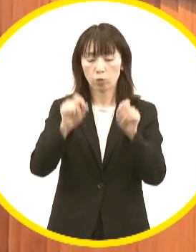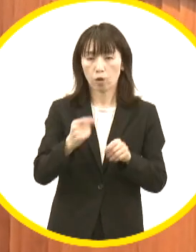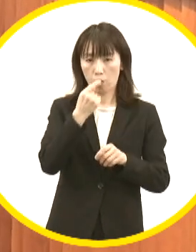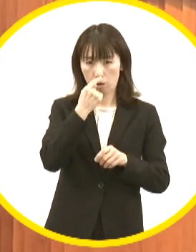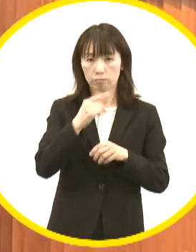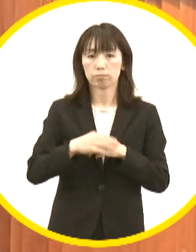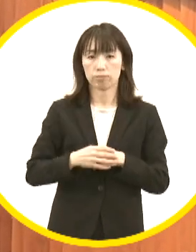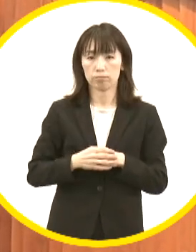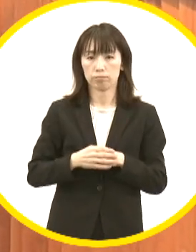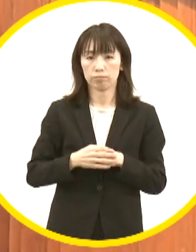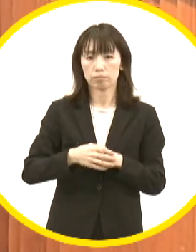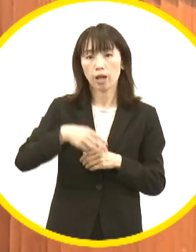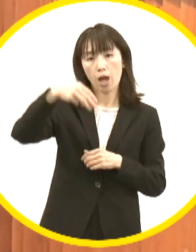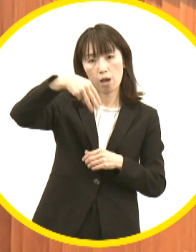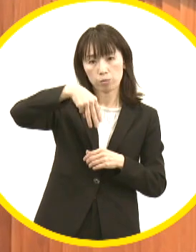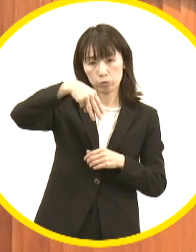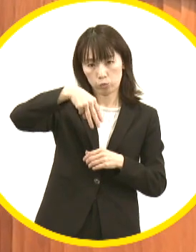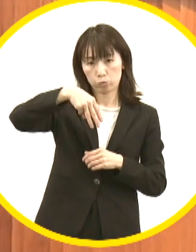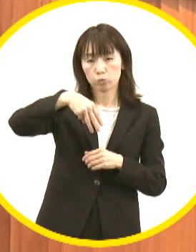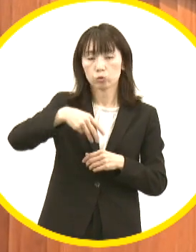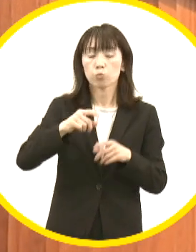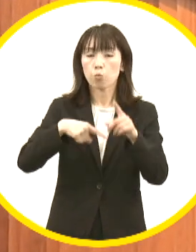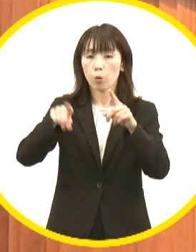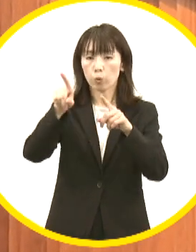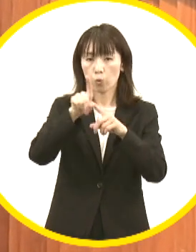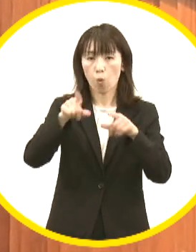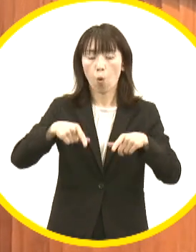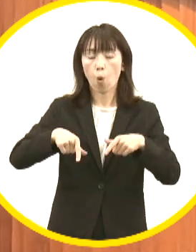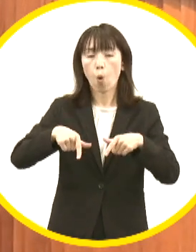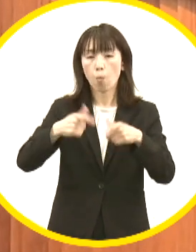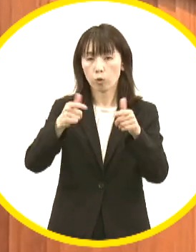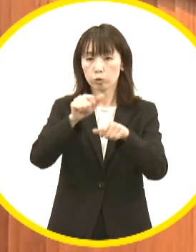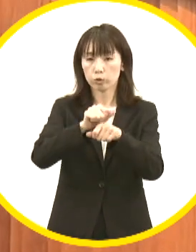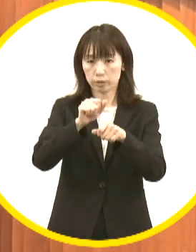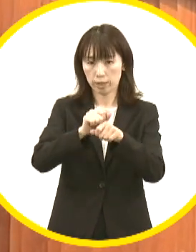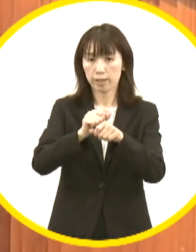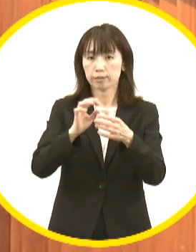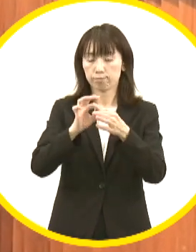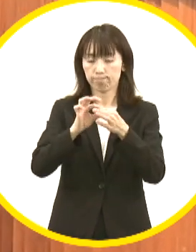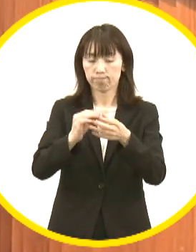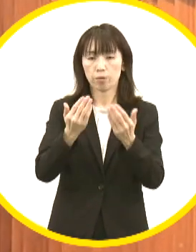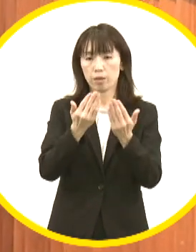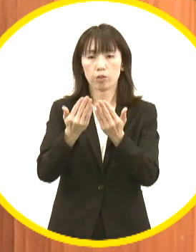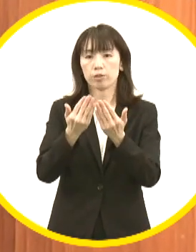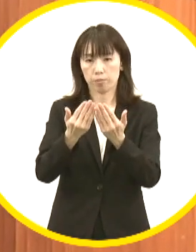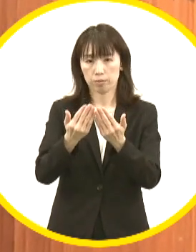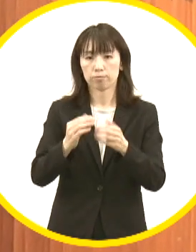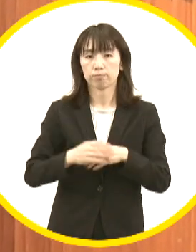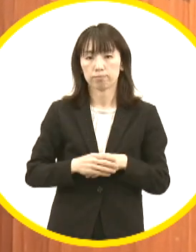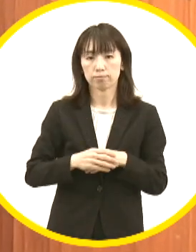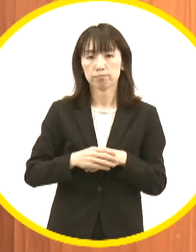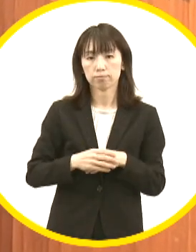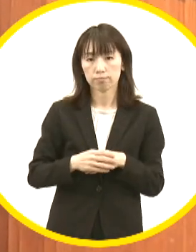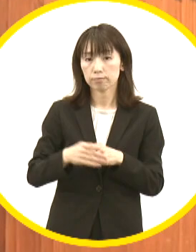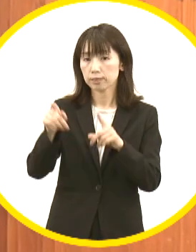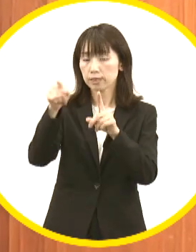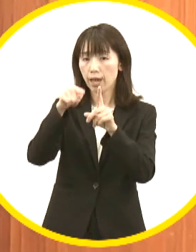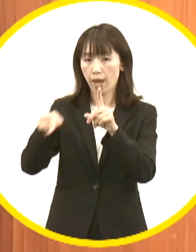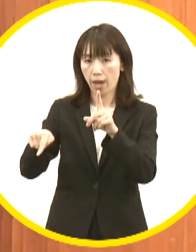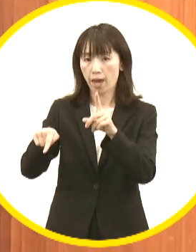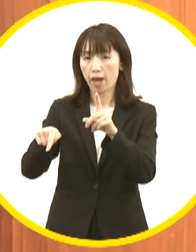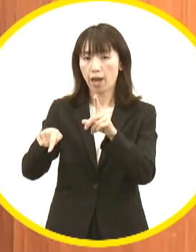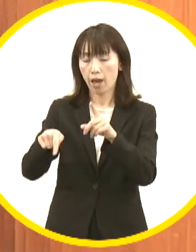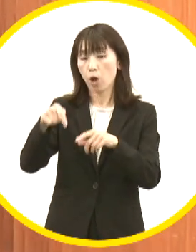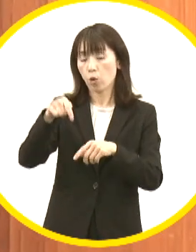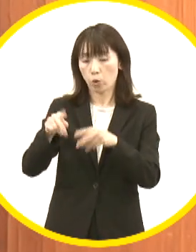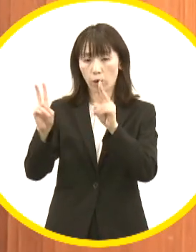之助は N もっと木材のことを勉強します。そして K、